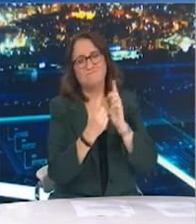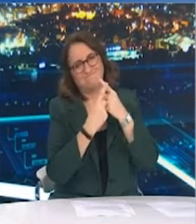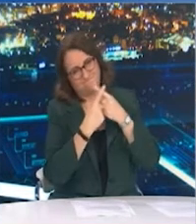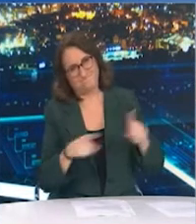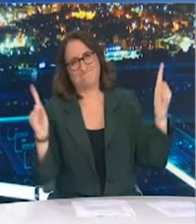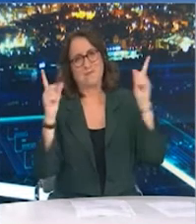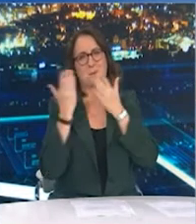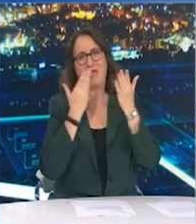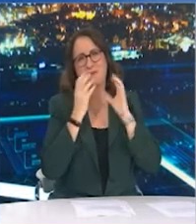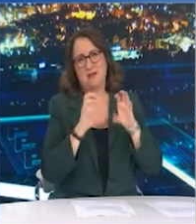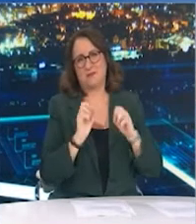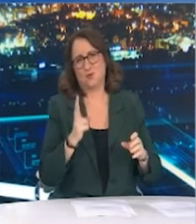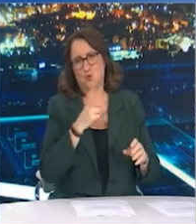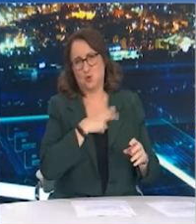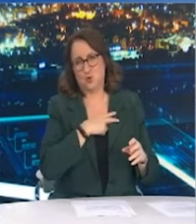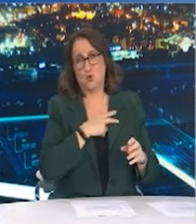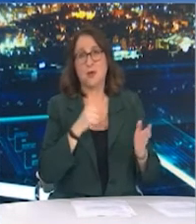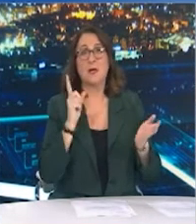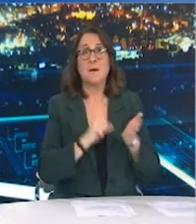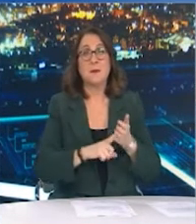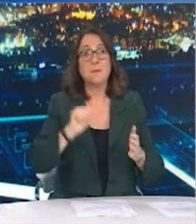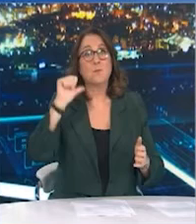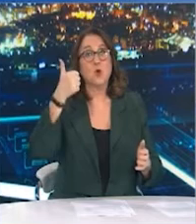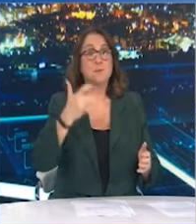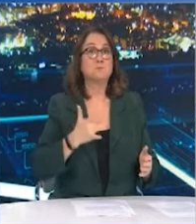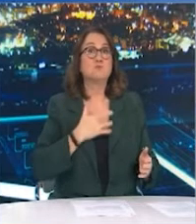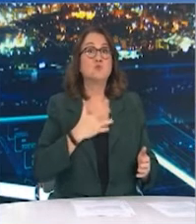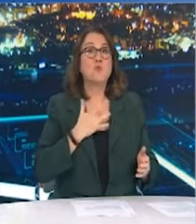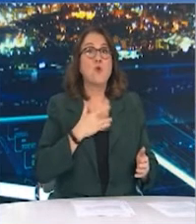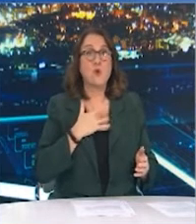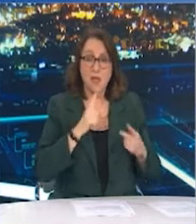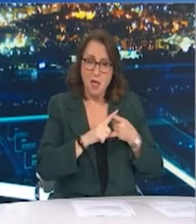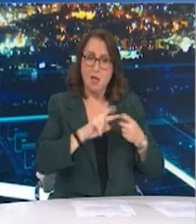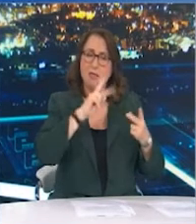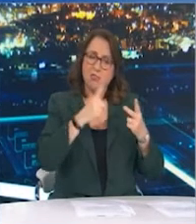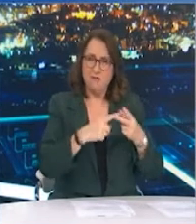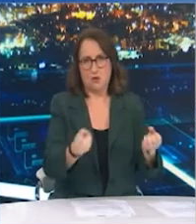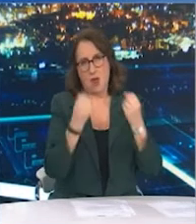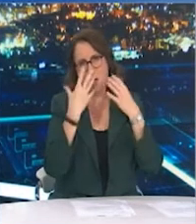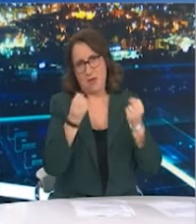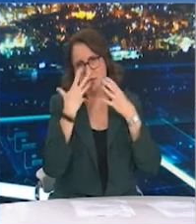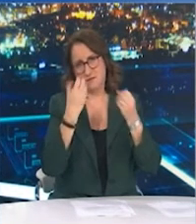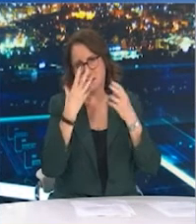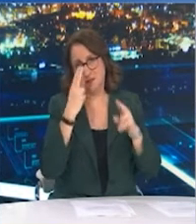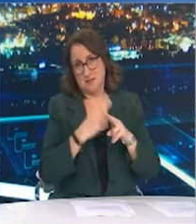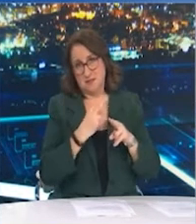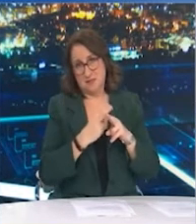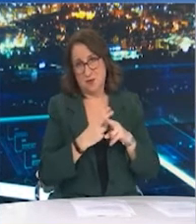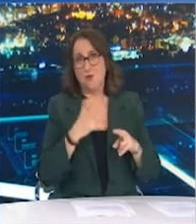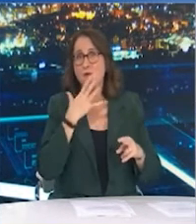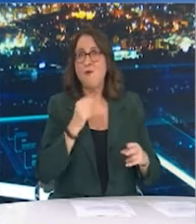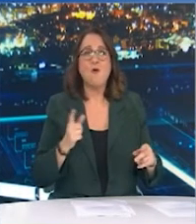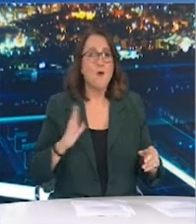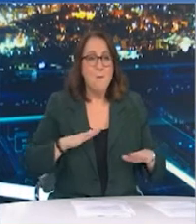για αναπτυξιακούς και δευτερευόντως για μαθησιακούς λόγους. Οι δημιουργικές σχέσεις με τους συμμαθητές και τους δασκάλους, η συμμετοχή στο παιχνίδι